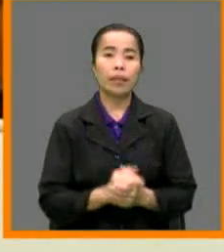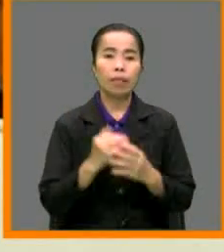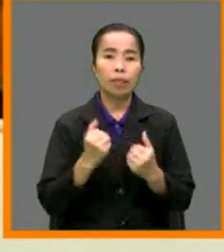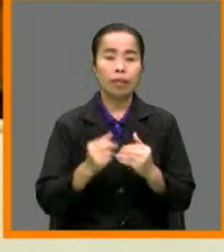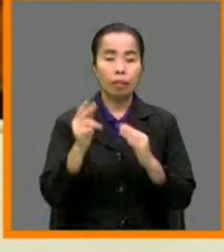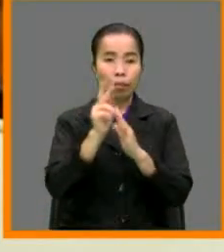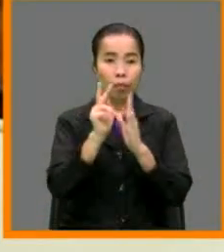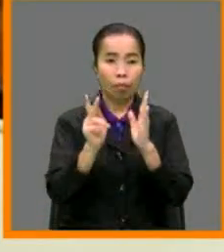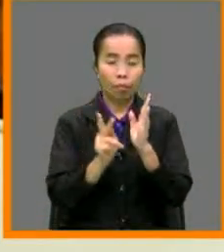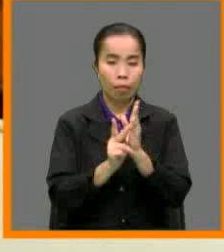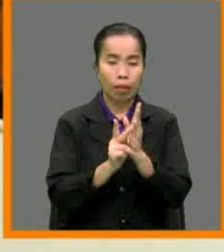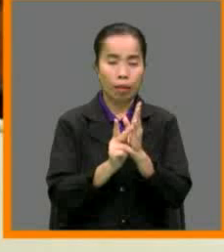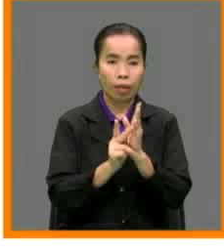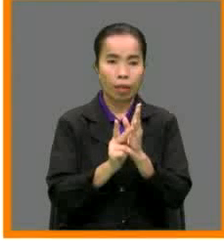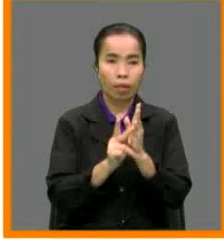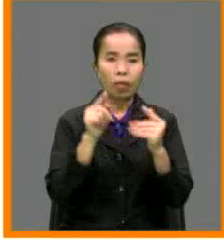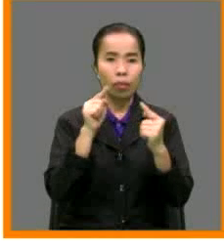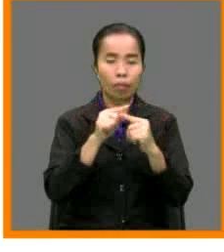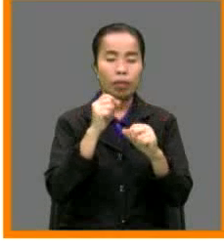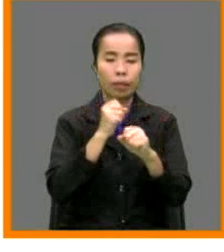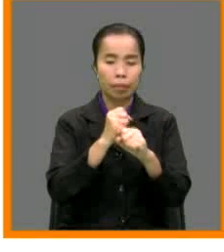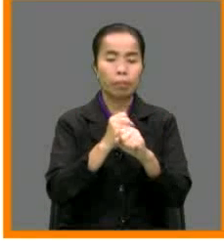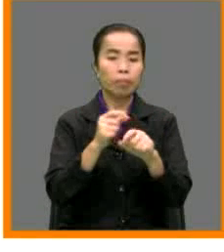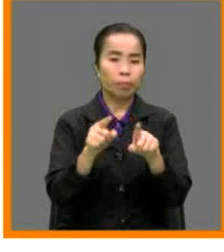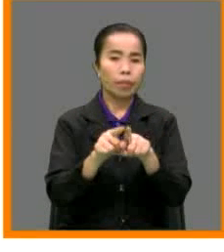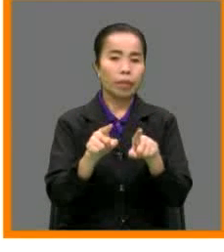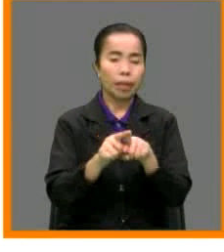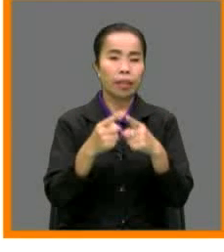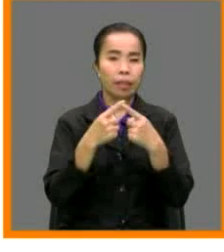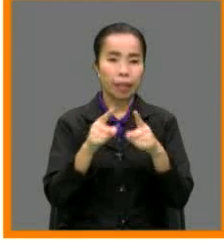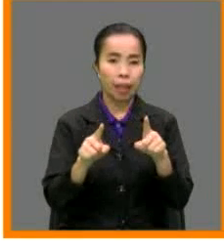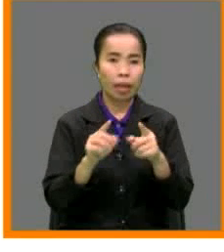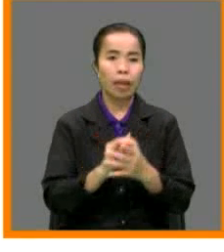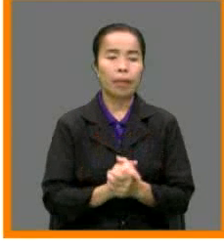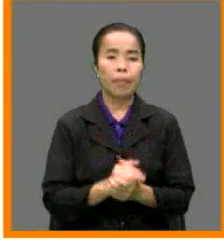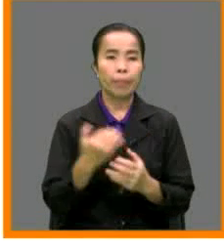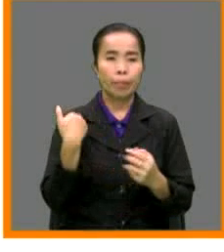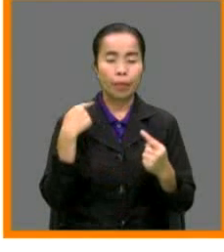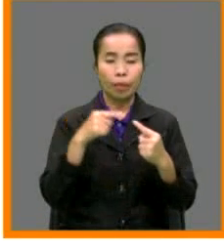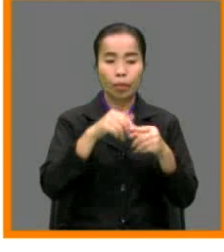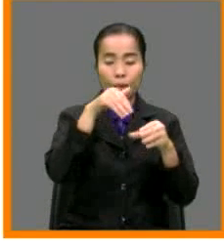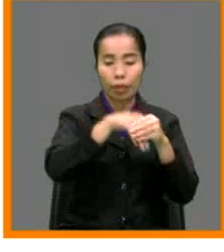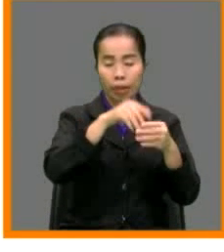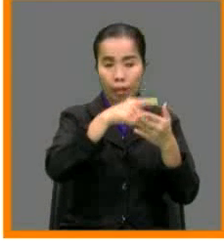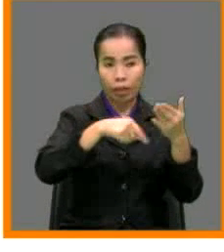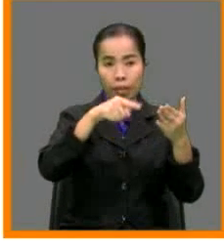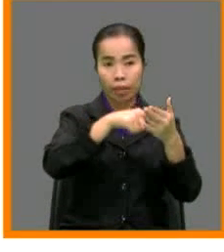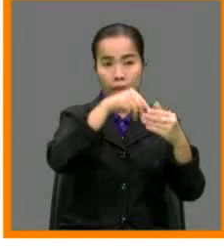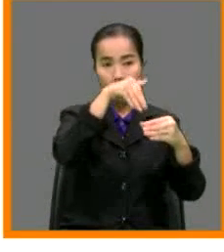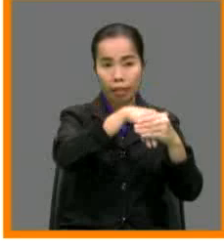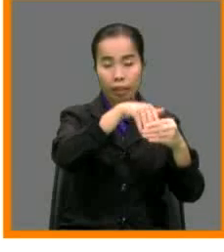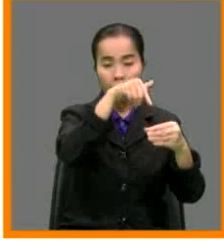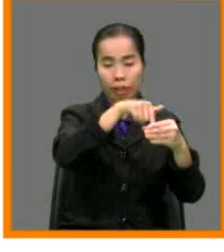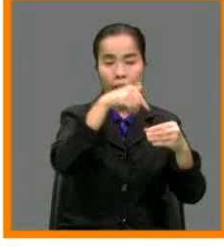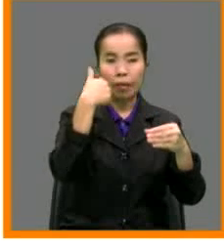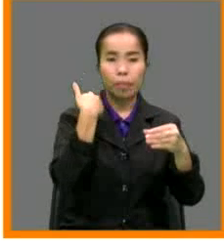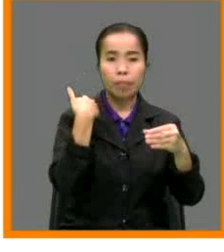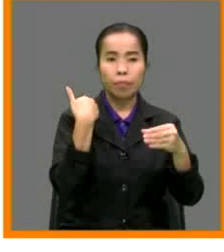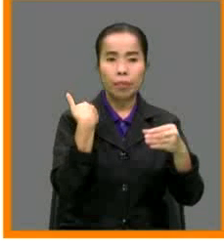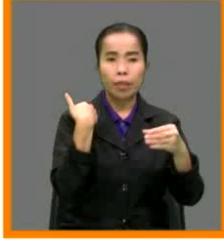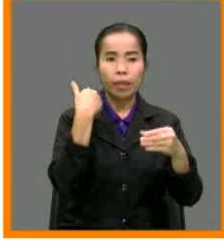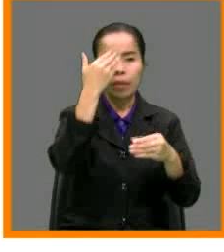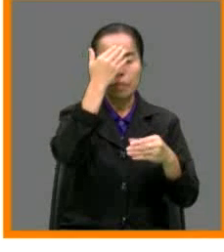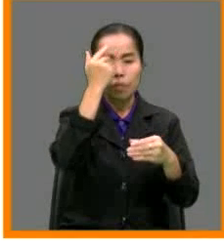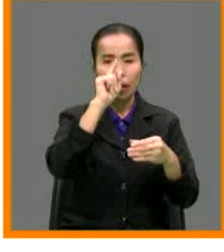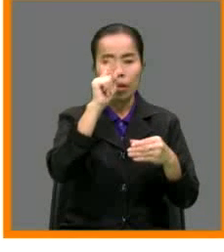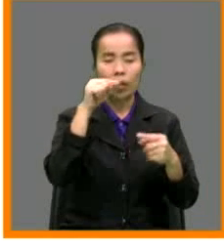ที่ดีต้องอดใจรอเช่นกันนายมนิษฐ์ระบุว่าการเลือกตั้งคงเกิดไม่ทันภายในปีนี้เพราะถึ